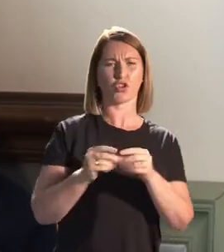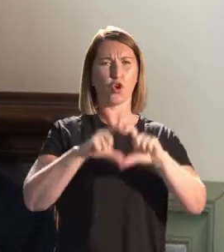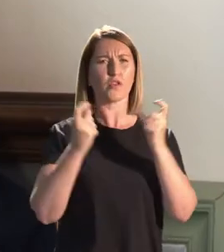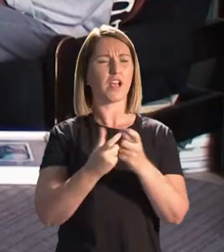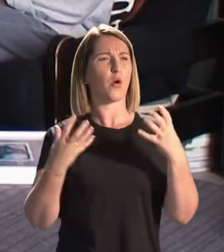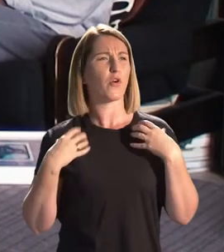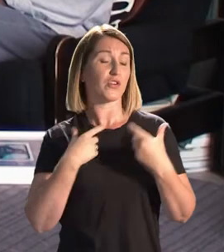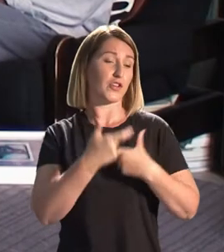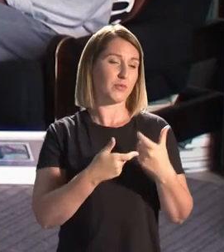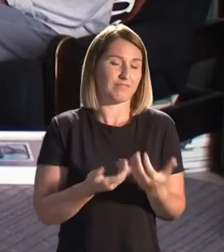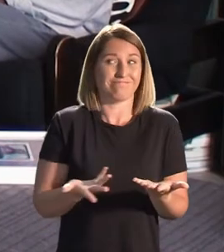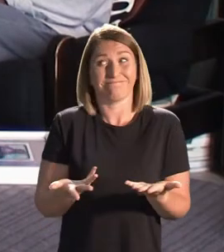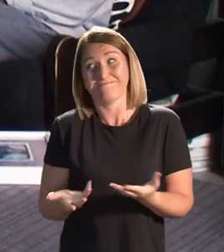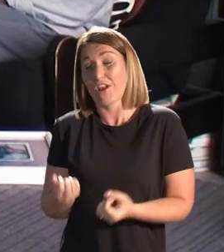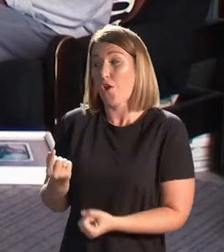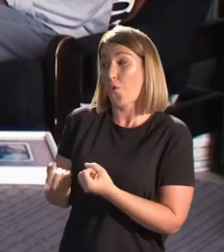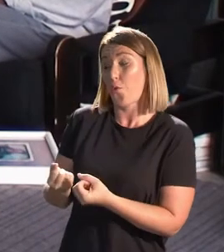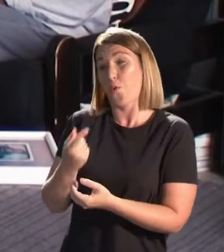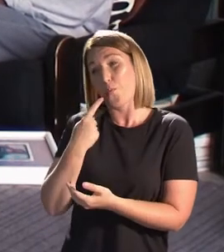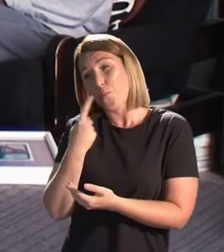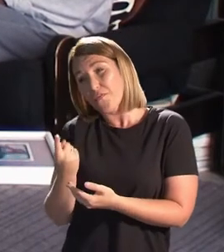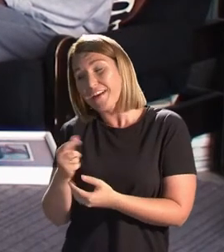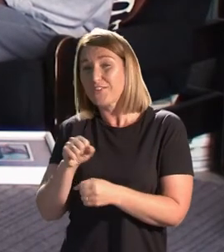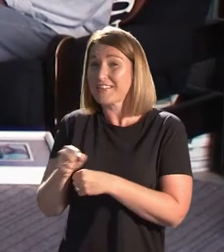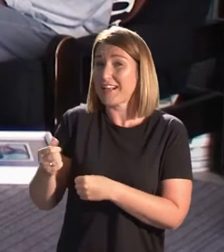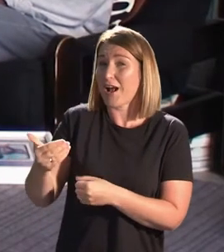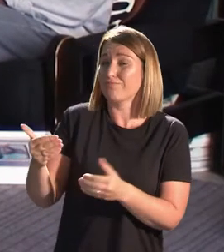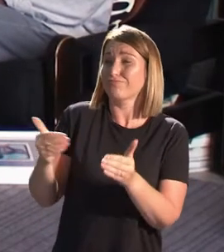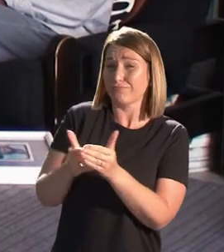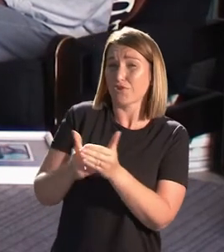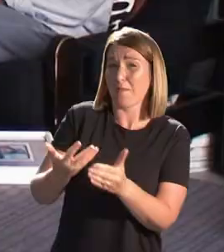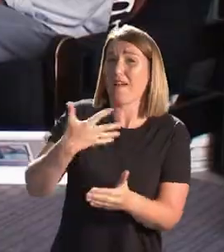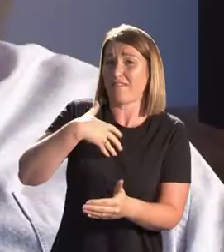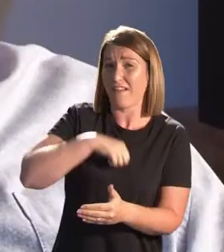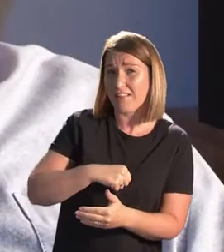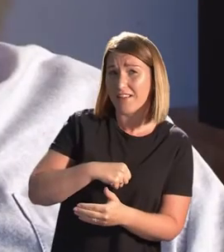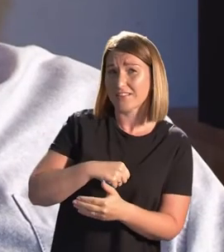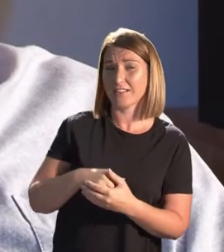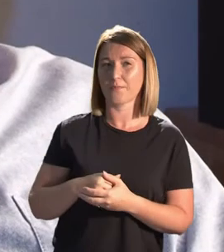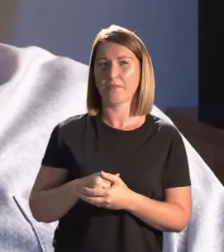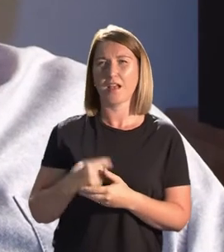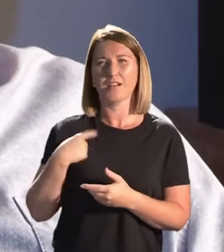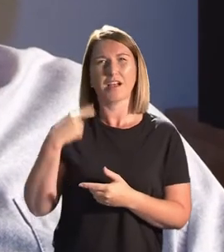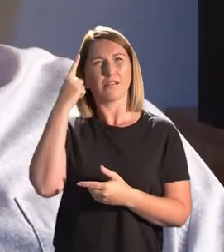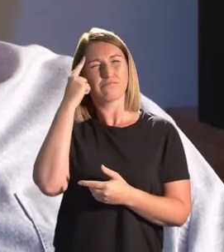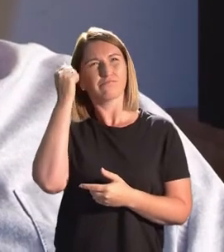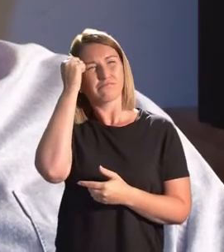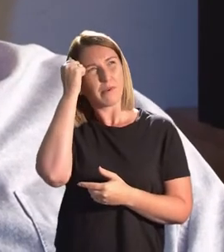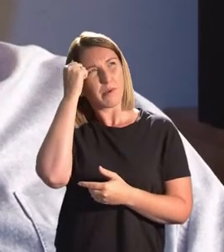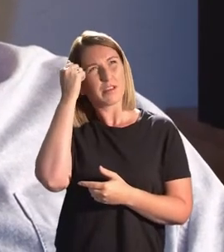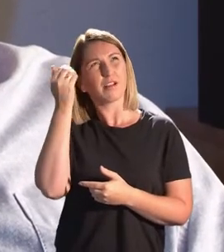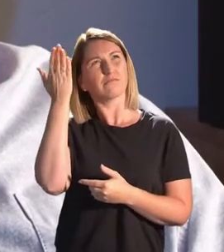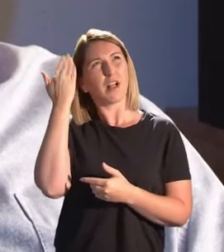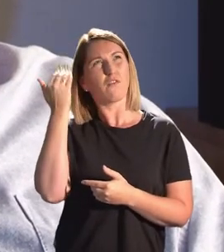życia? Trudno powiedzieć, to jest jakaś potrzeba wewnętrzna. Zaczęło się w zasadzie